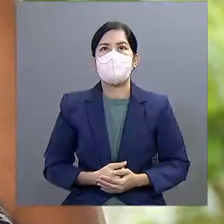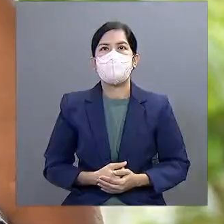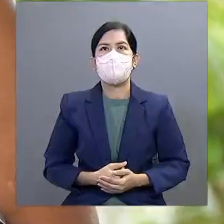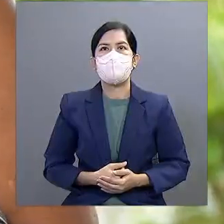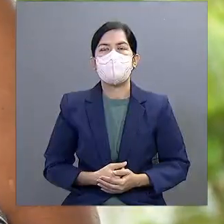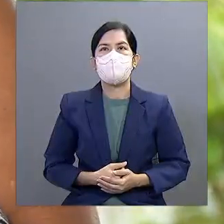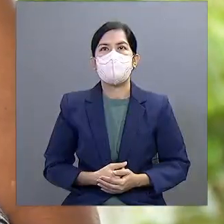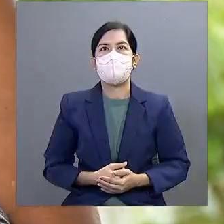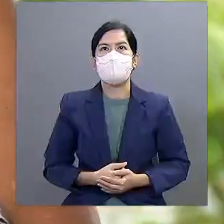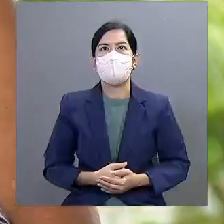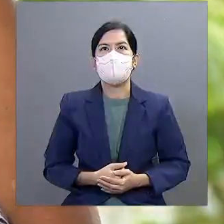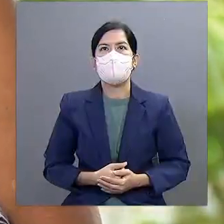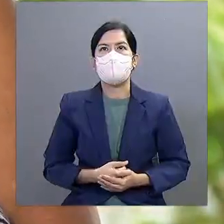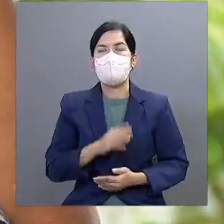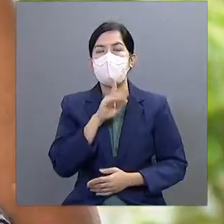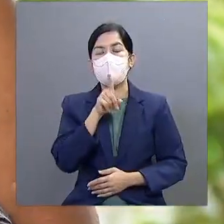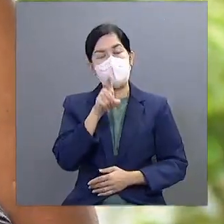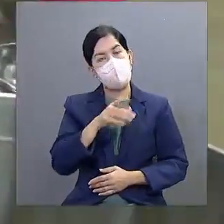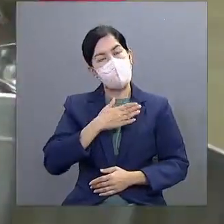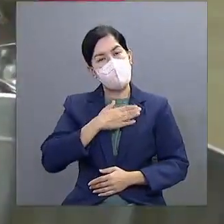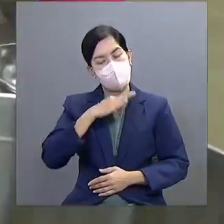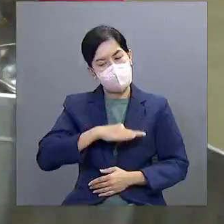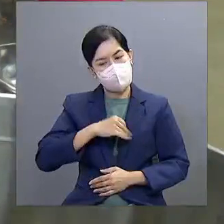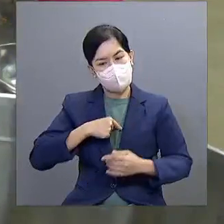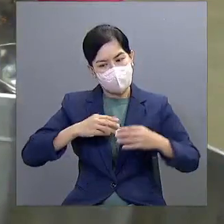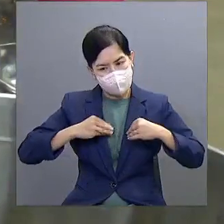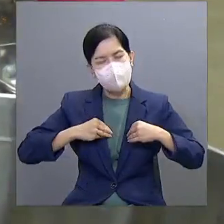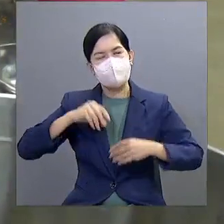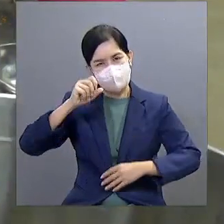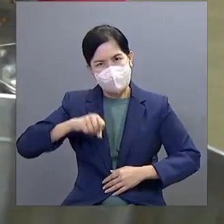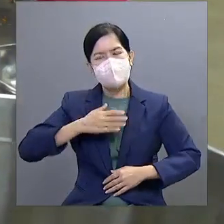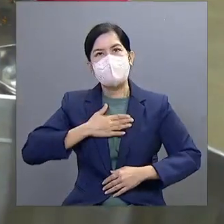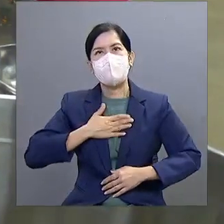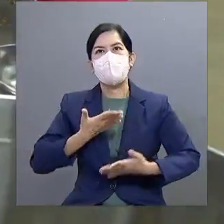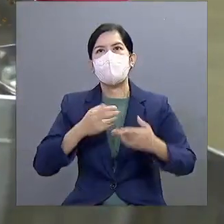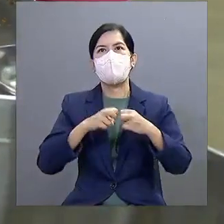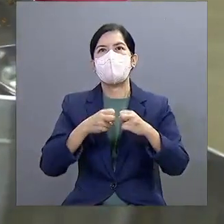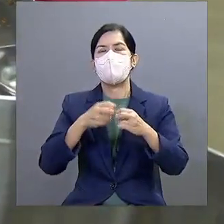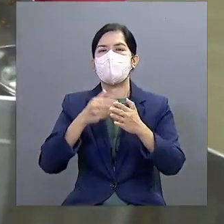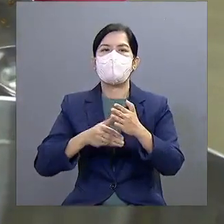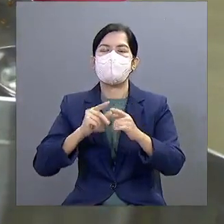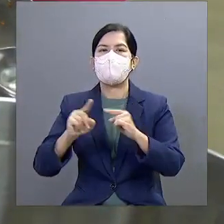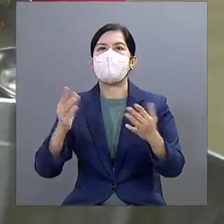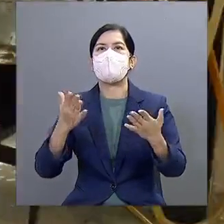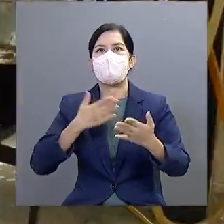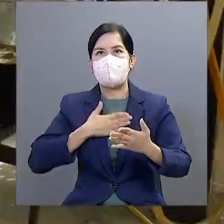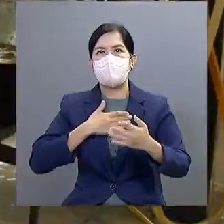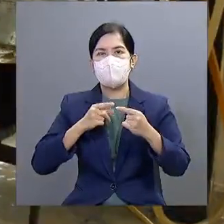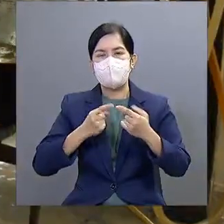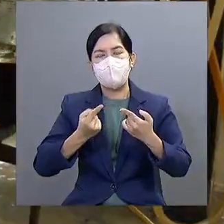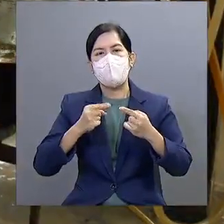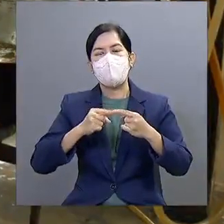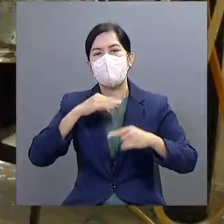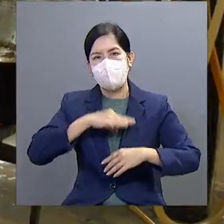หนูถามว่าพอใจไหมอะเหรอพอใจอยู่แล้วแหละไม่ติดไม่ขัดอะไรหรอกเราพอในสิ่งที่เราพอแหละหนูเราจะไ